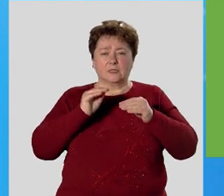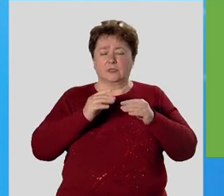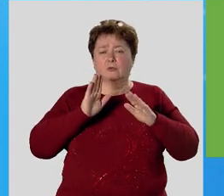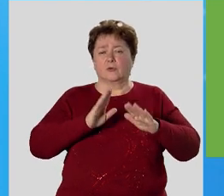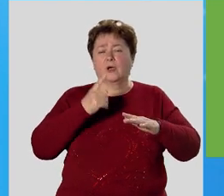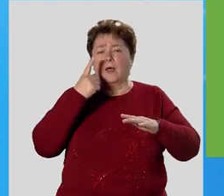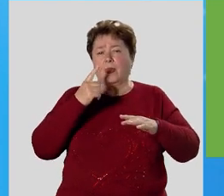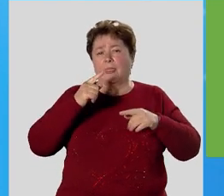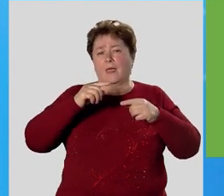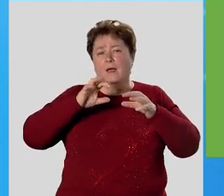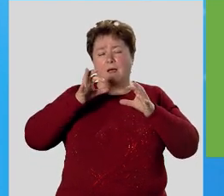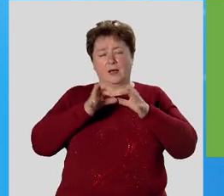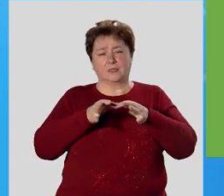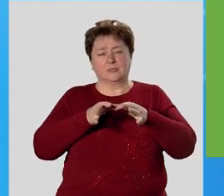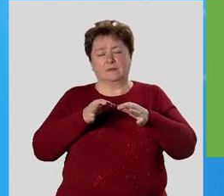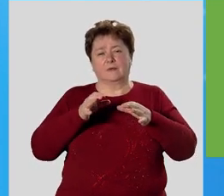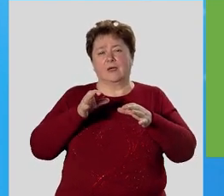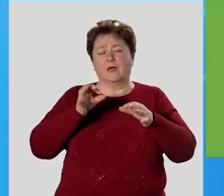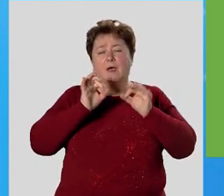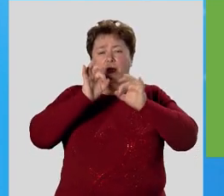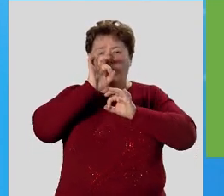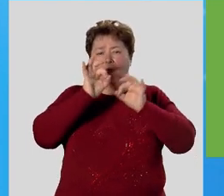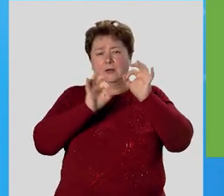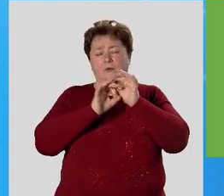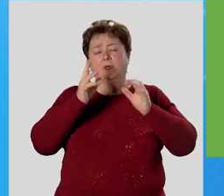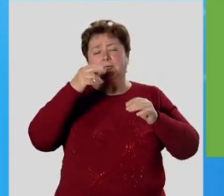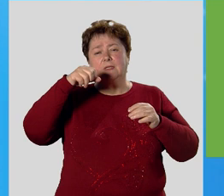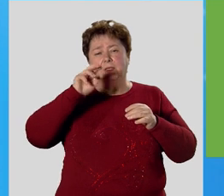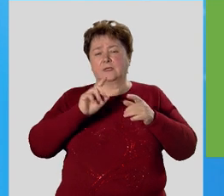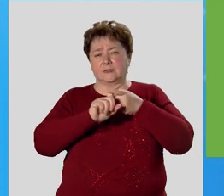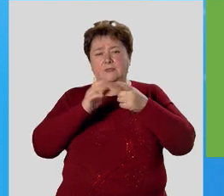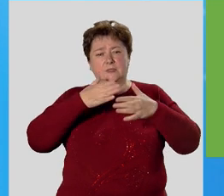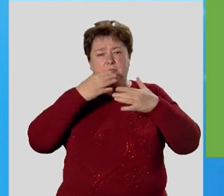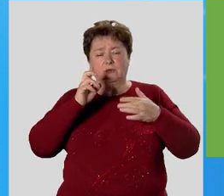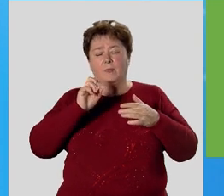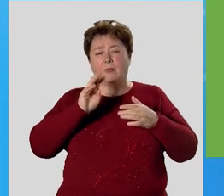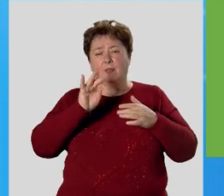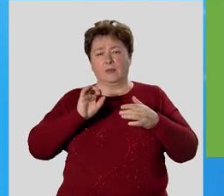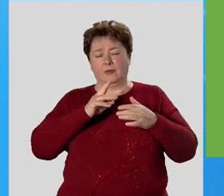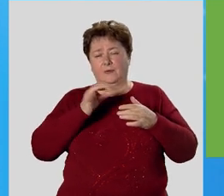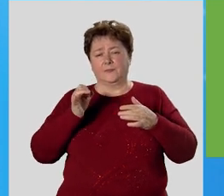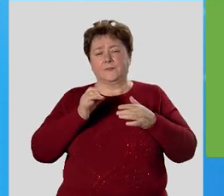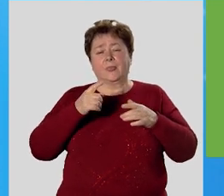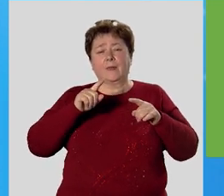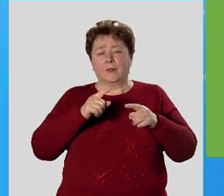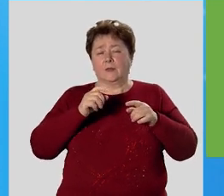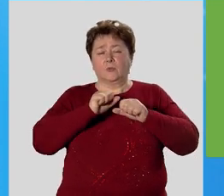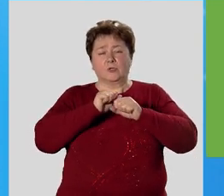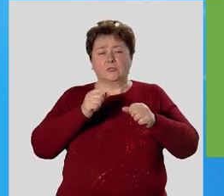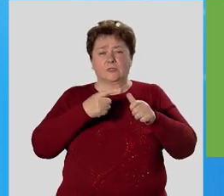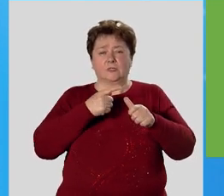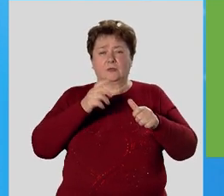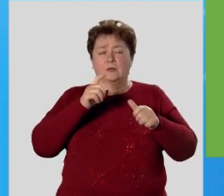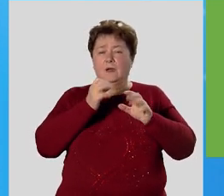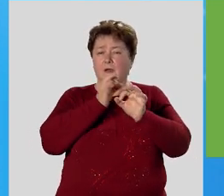одна кольцевая молекула ДНК, не связанная с белками, поэтому ее нельзя